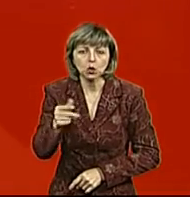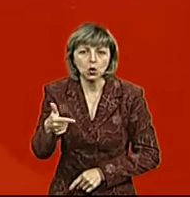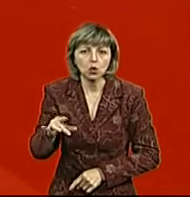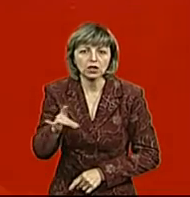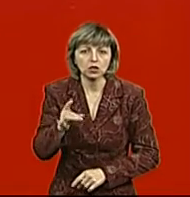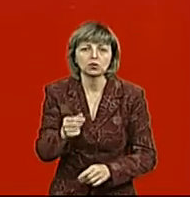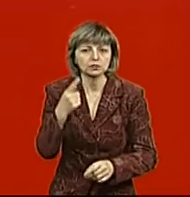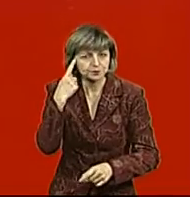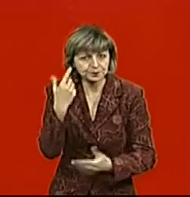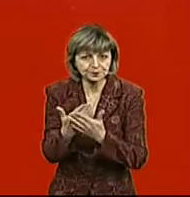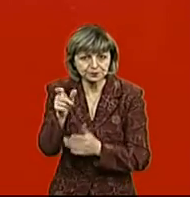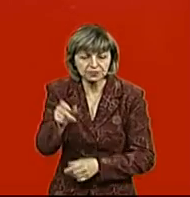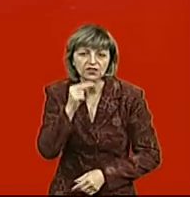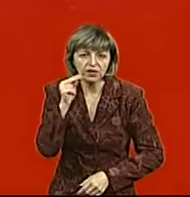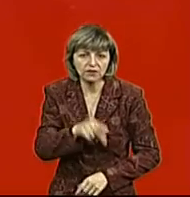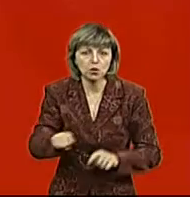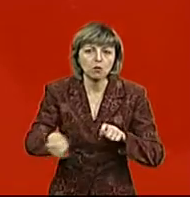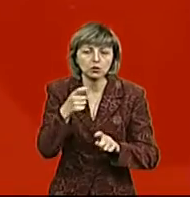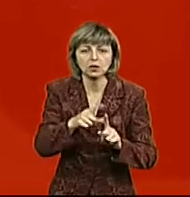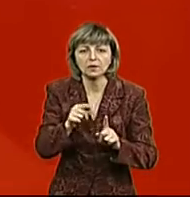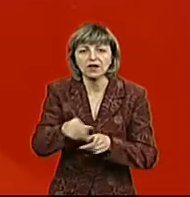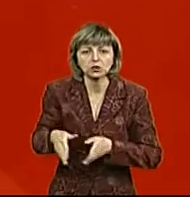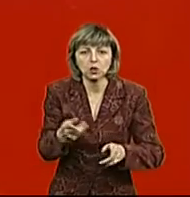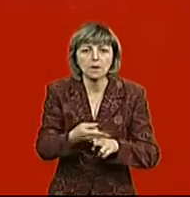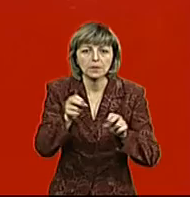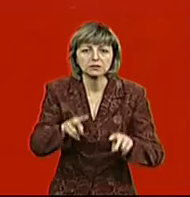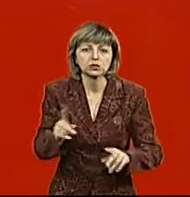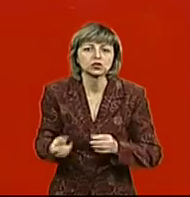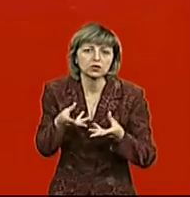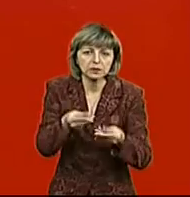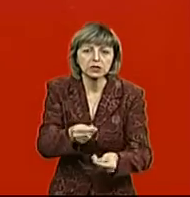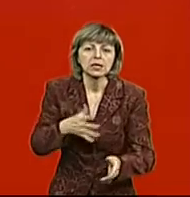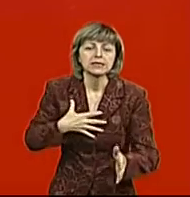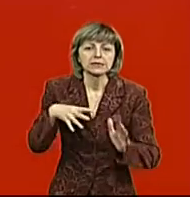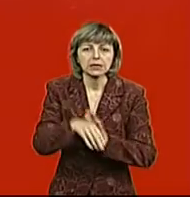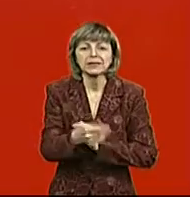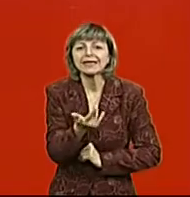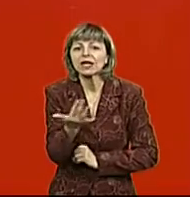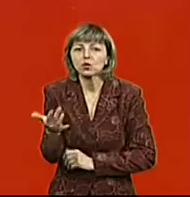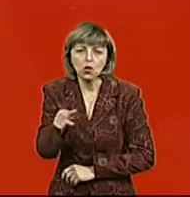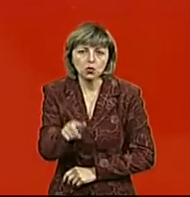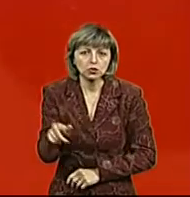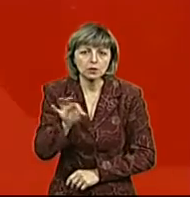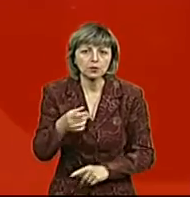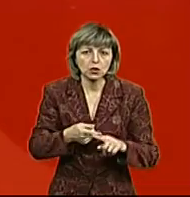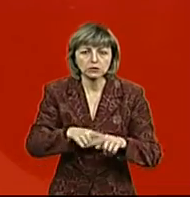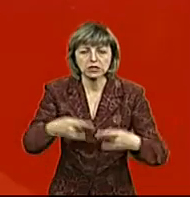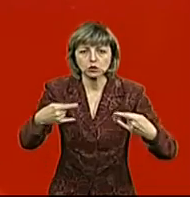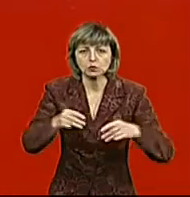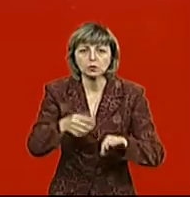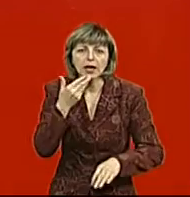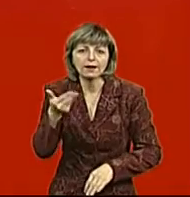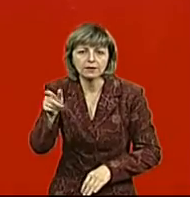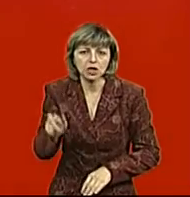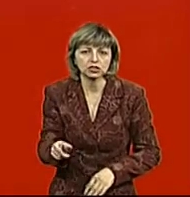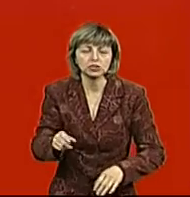у кримінальному провадженні про порушення правил дорожньої безпеки, що спричинило загибель кількох осіб. Про це Суспільному розповіла